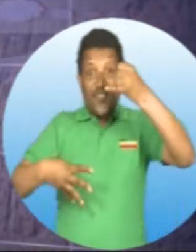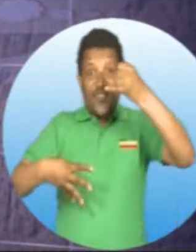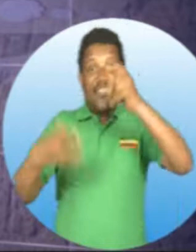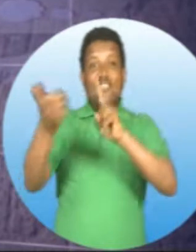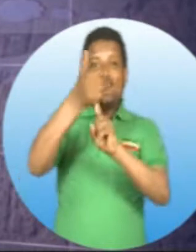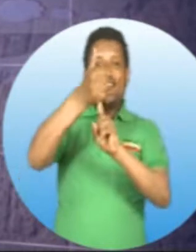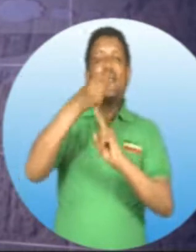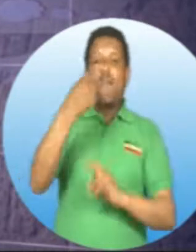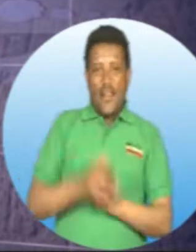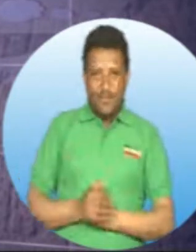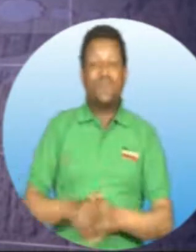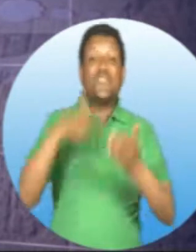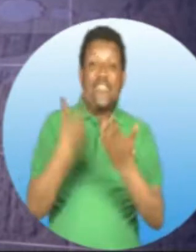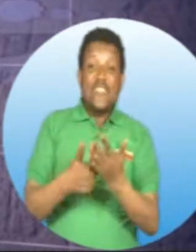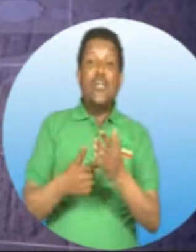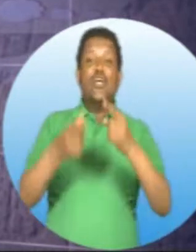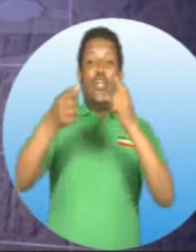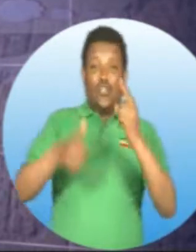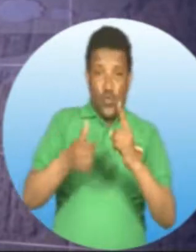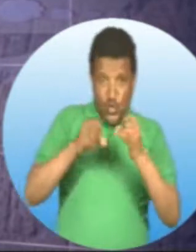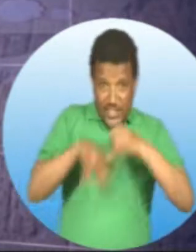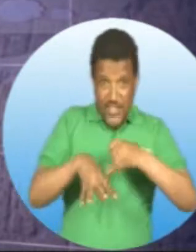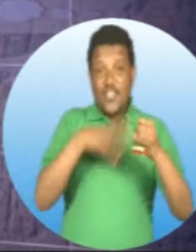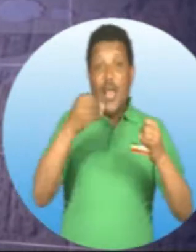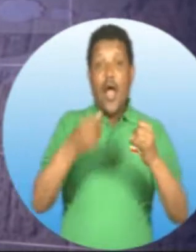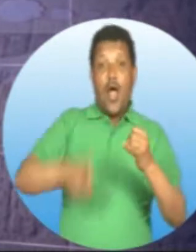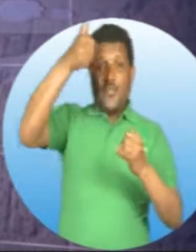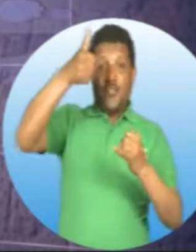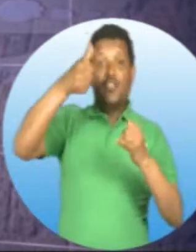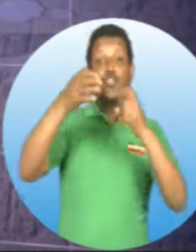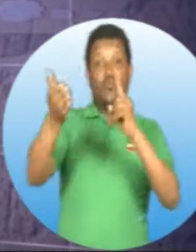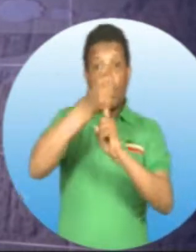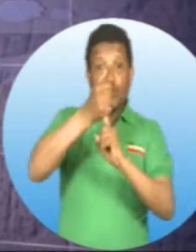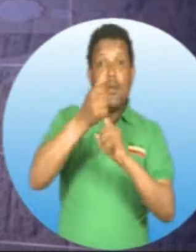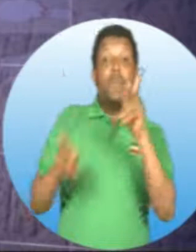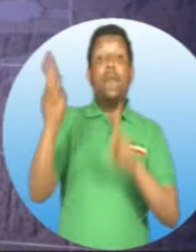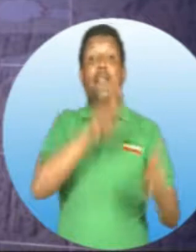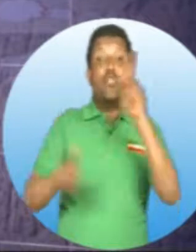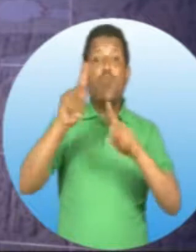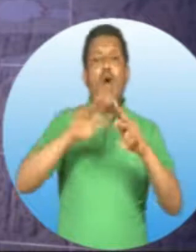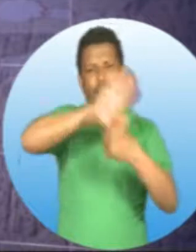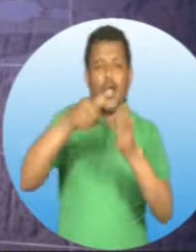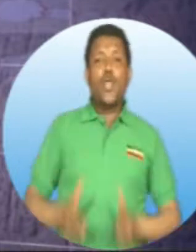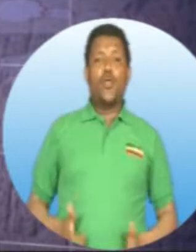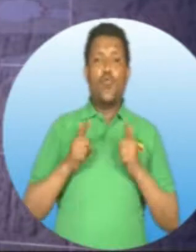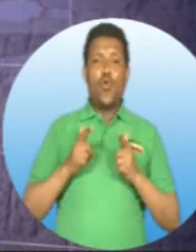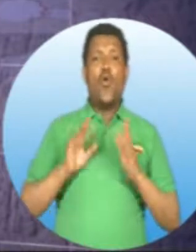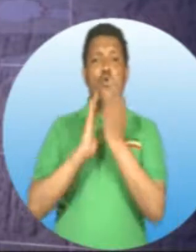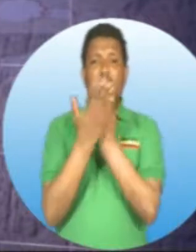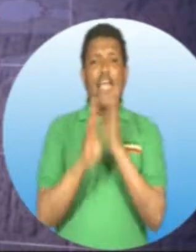ጭብጥ ይባላል። እነዚህ ንዑስና አብይ ጭብጦች በማህበረሰቡ አጠቃላይ የኑሮ